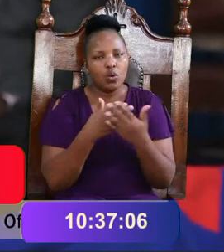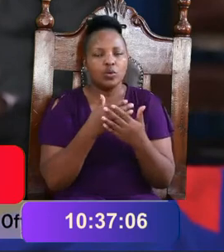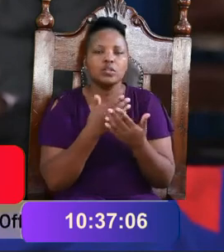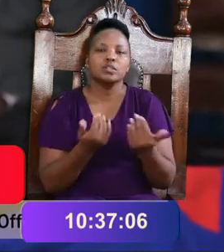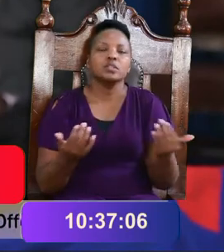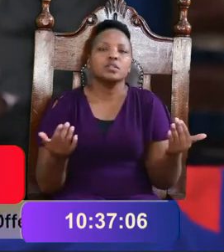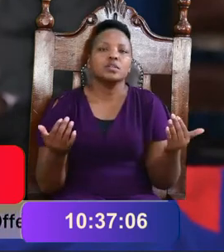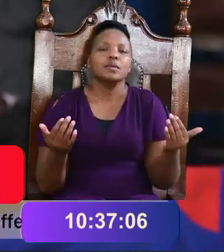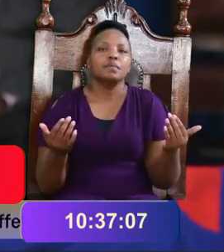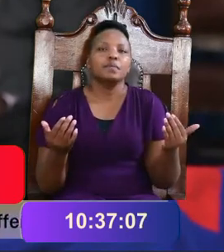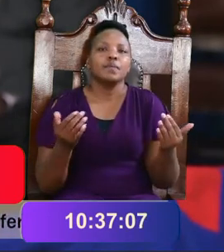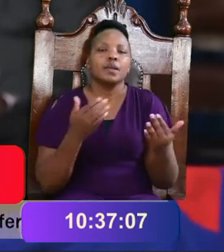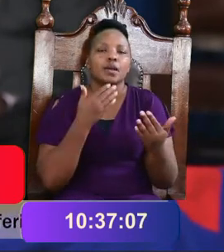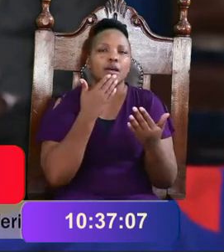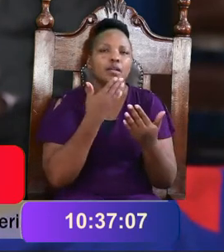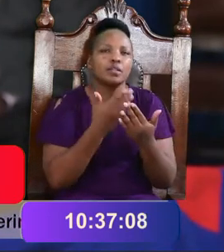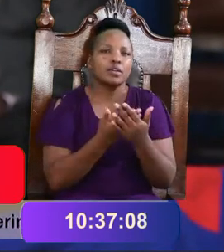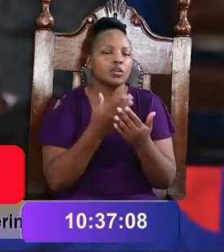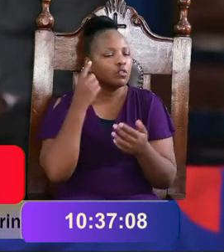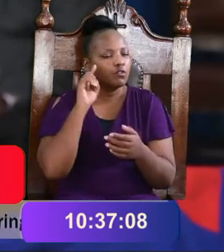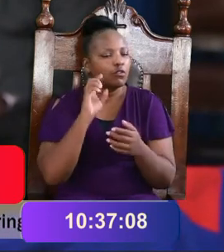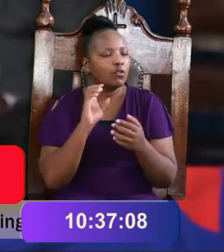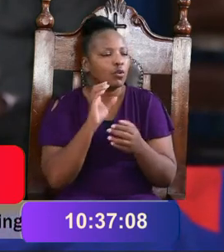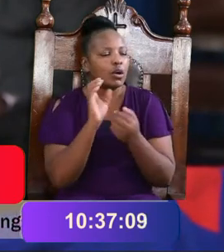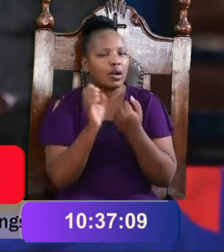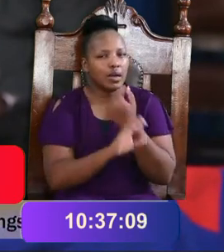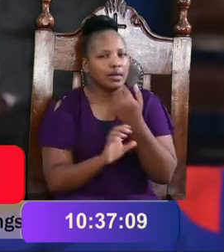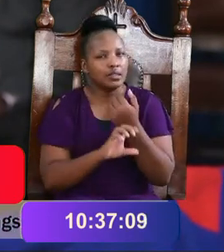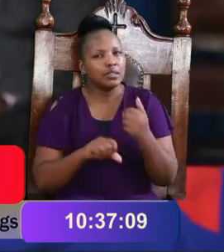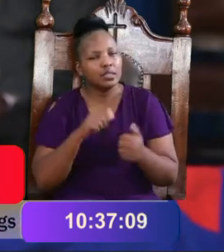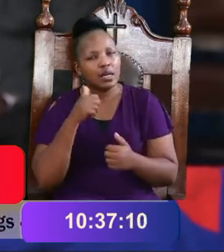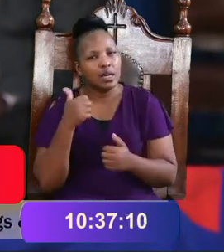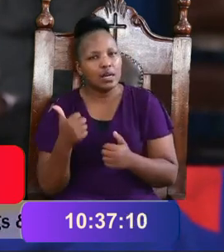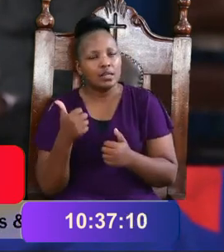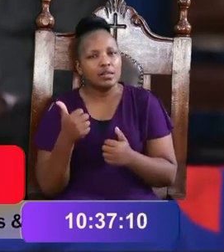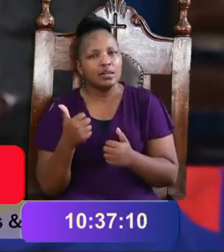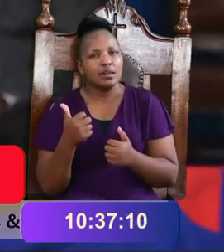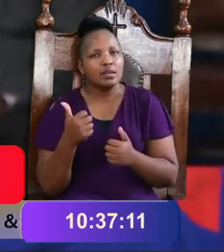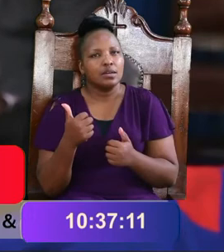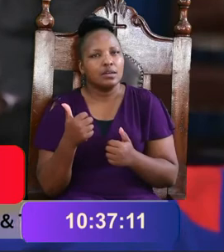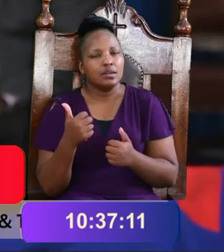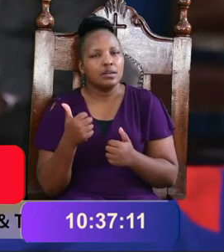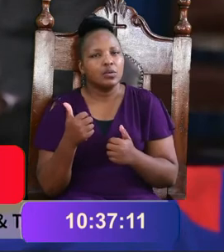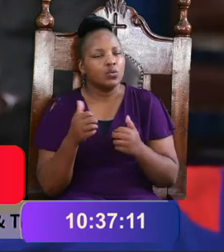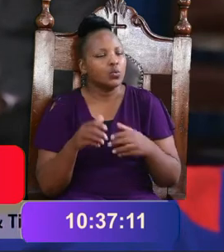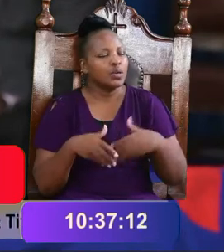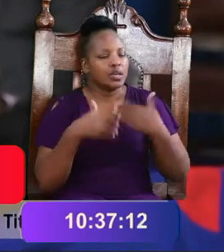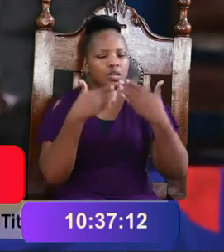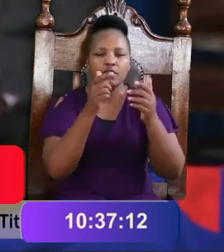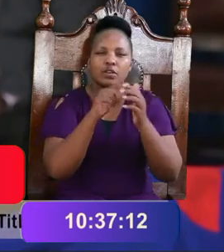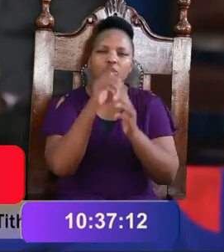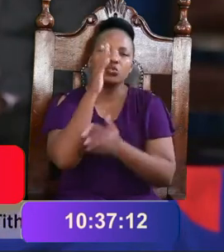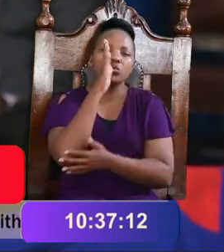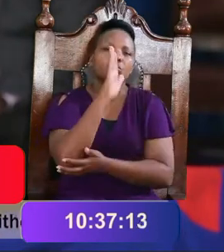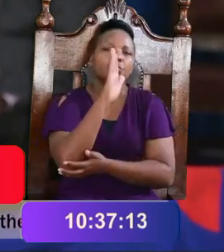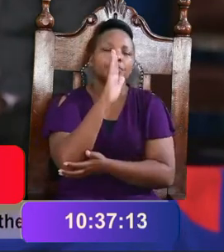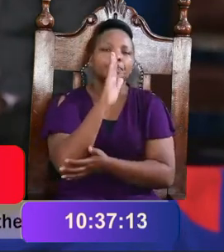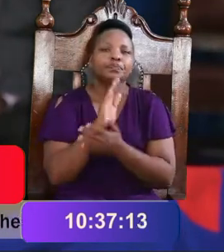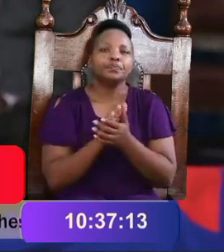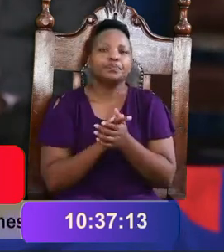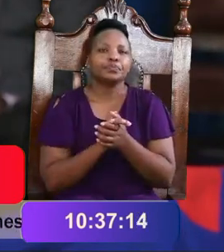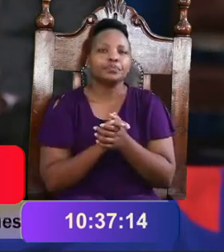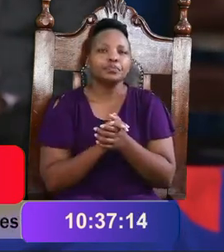asanti Mfalme hata kwa hizo nchi zingine ambazo zina hizo nchi zingine Bwana, pia tunazikabidhi mikononi mwako. E